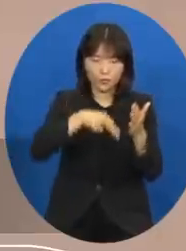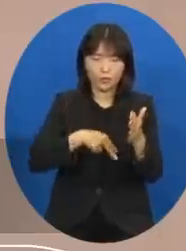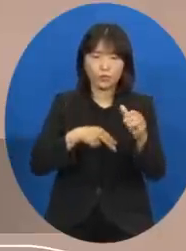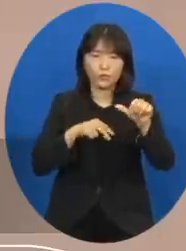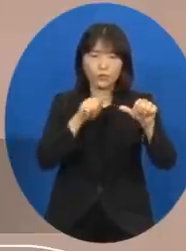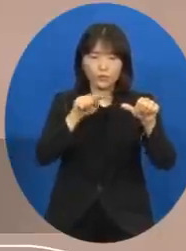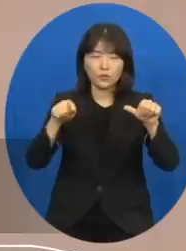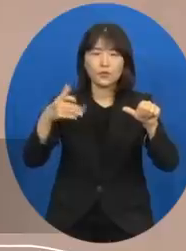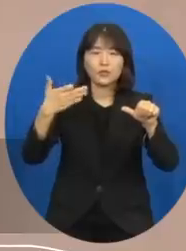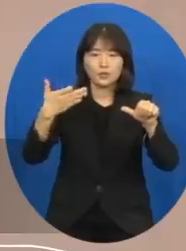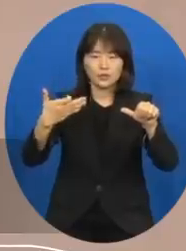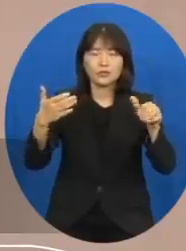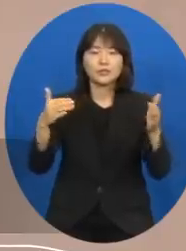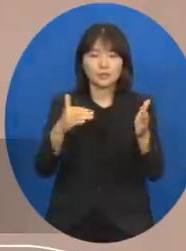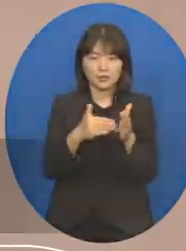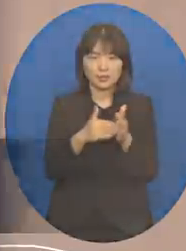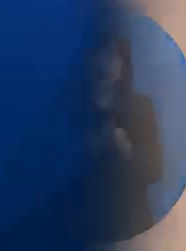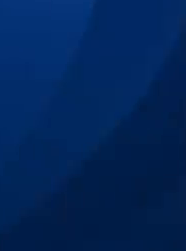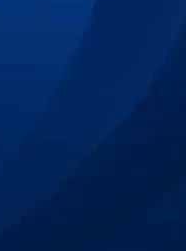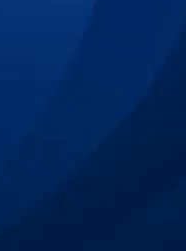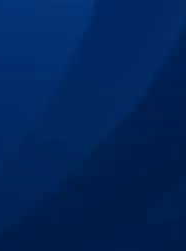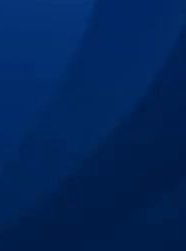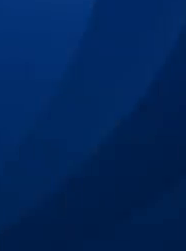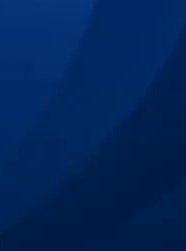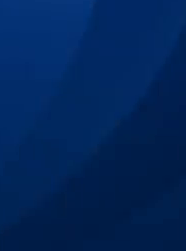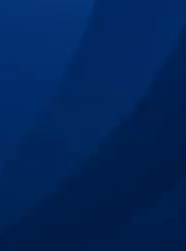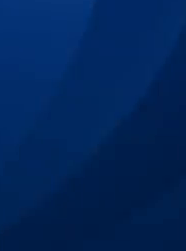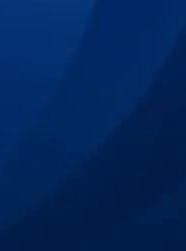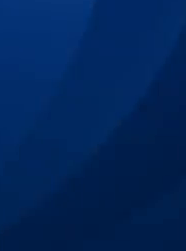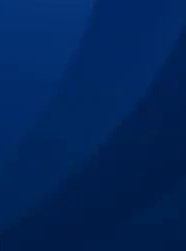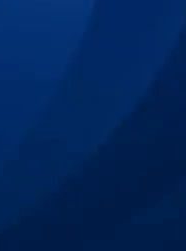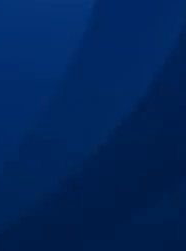봉독은 5절에서 19절까지 하도록 하겠습니다.